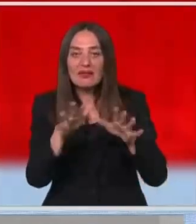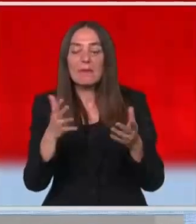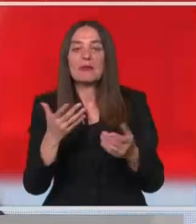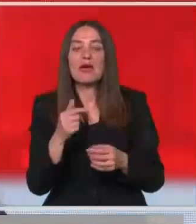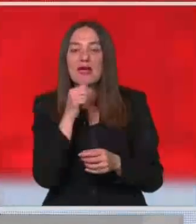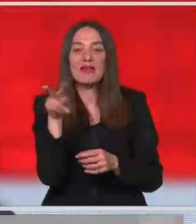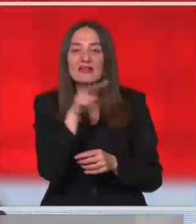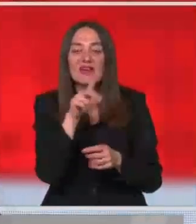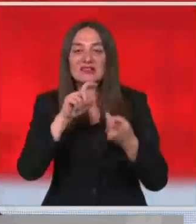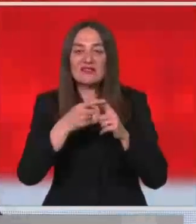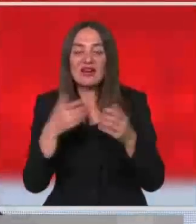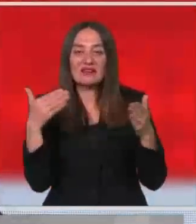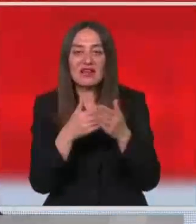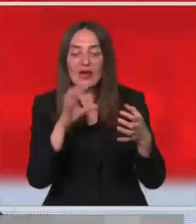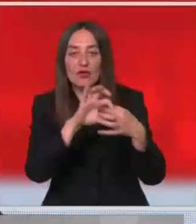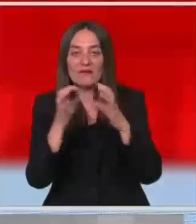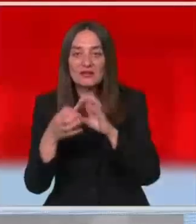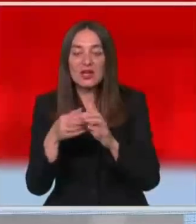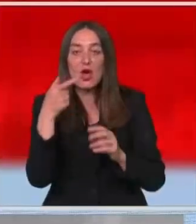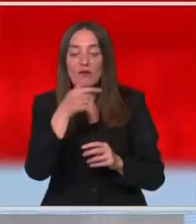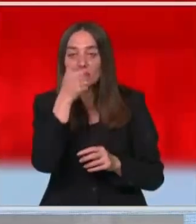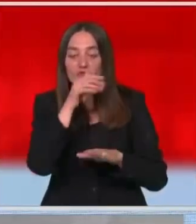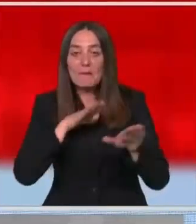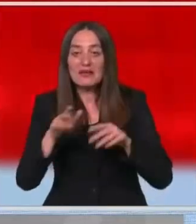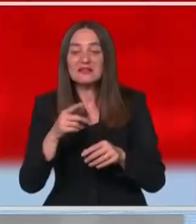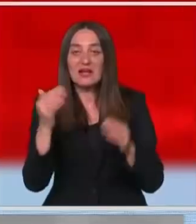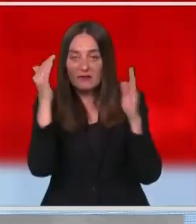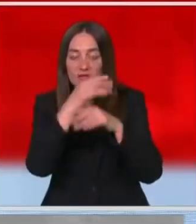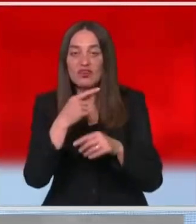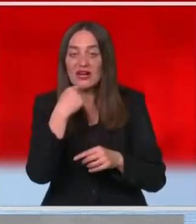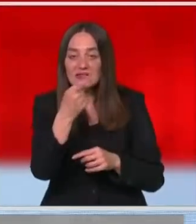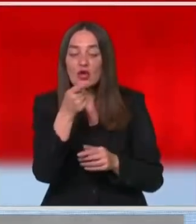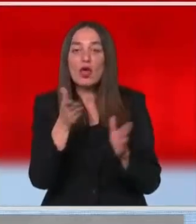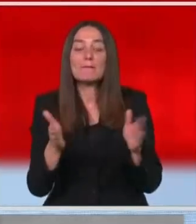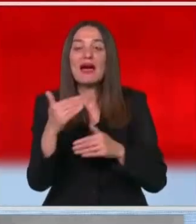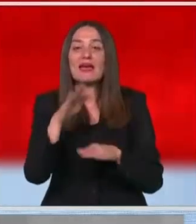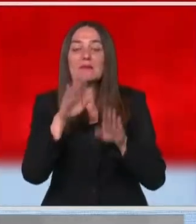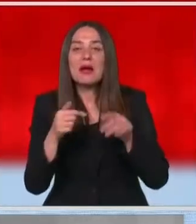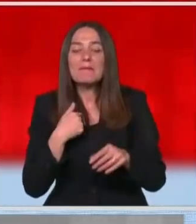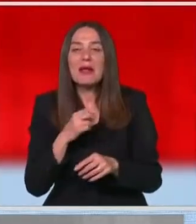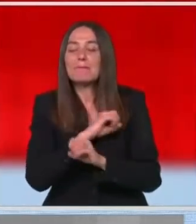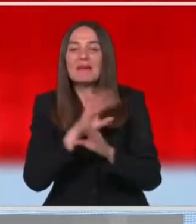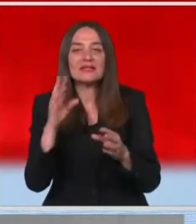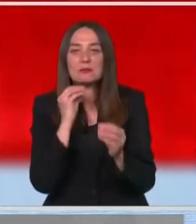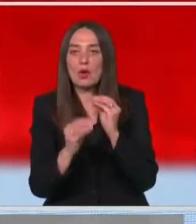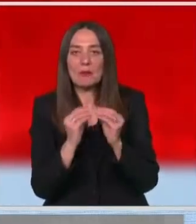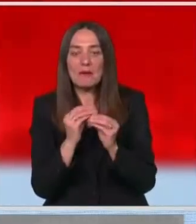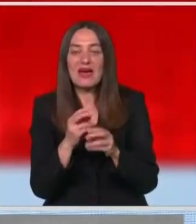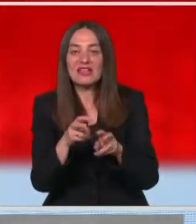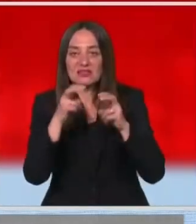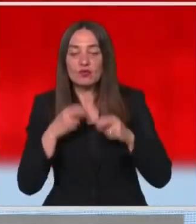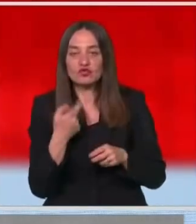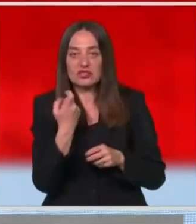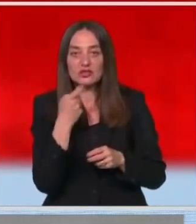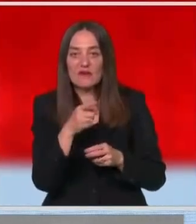te dve stvari su direktno u sprezi. Ovo što je ministar večeras izneo je paket mera koji će nas bez problema izvući iz